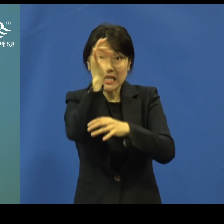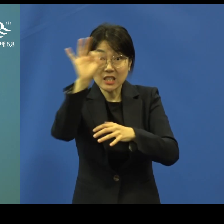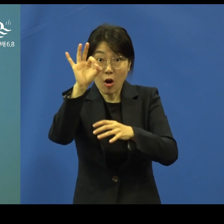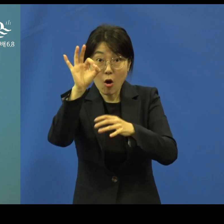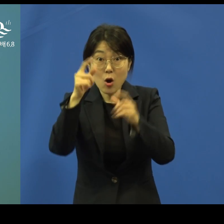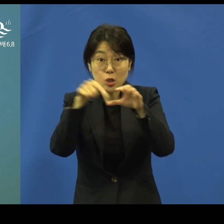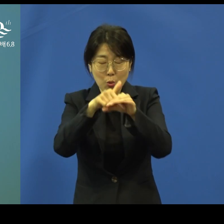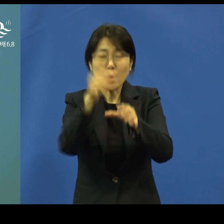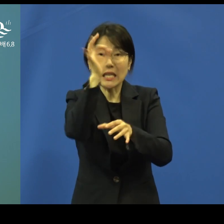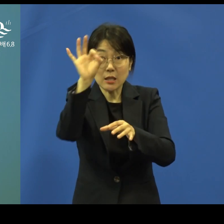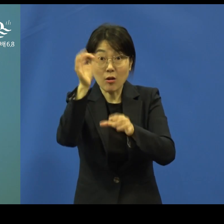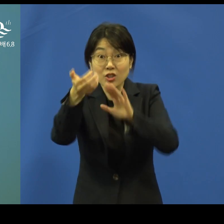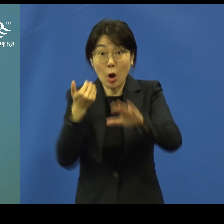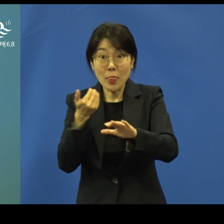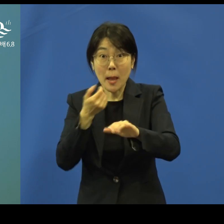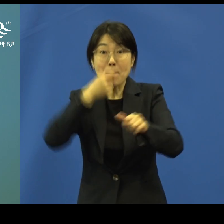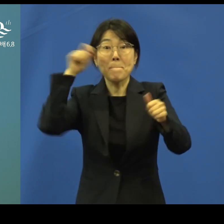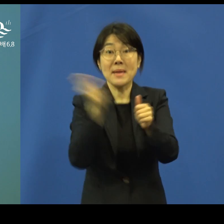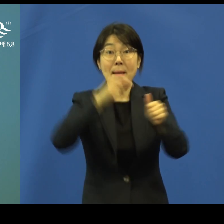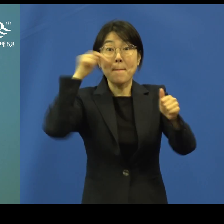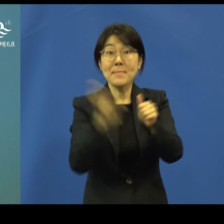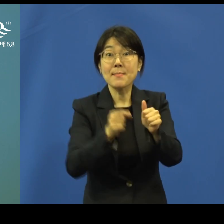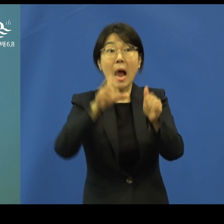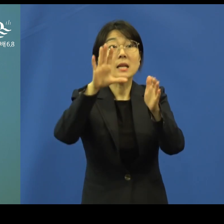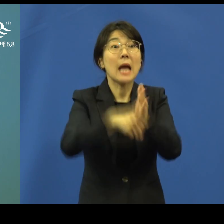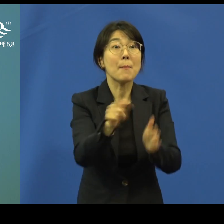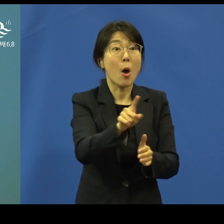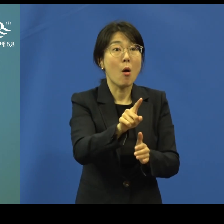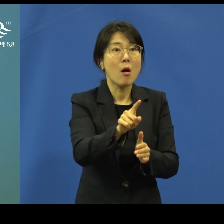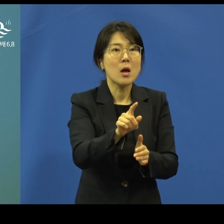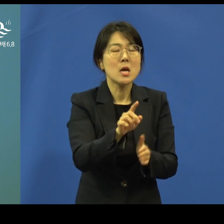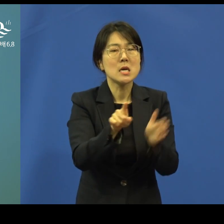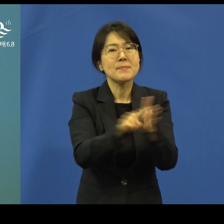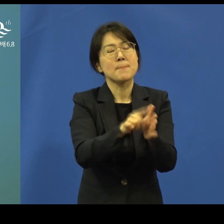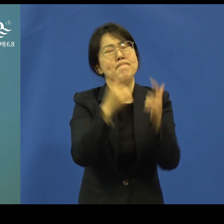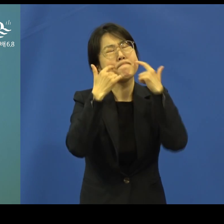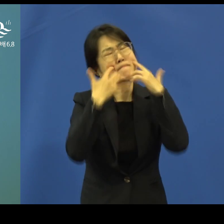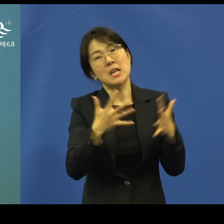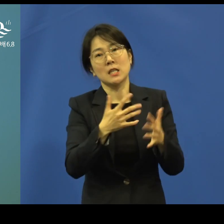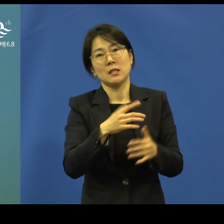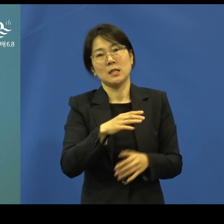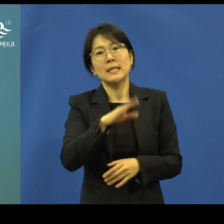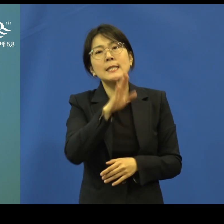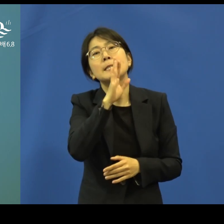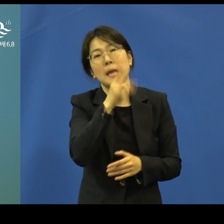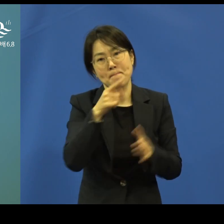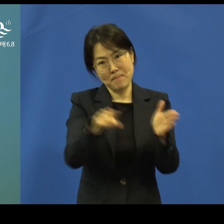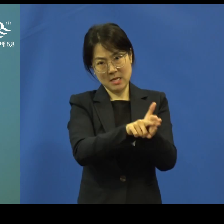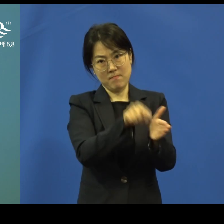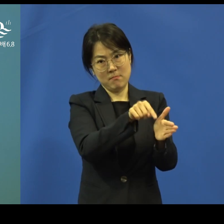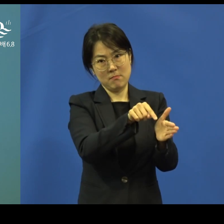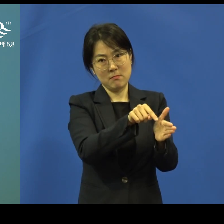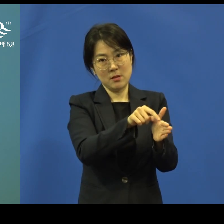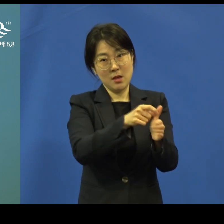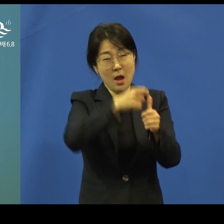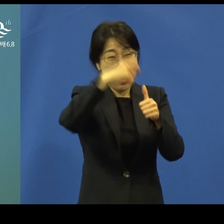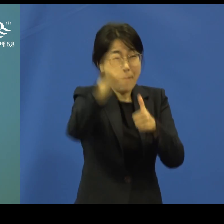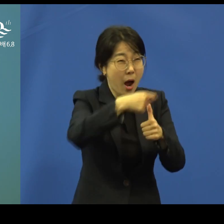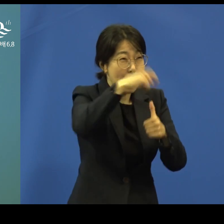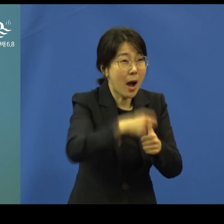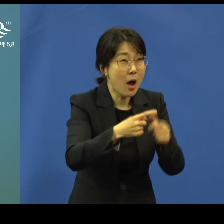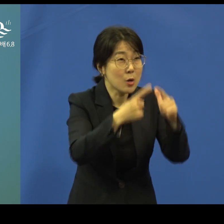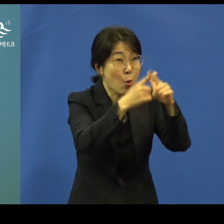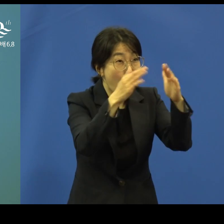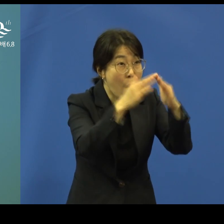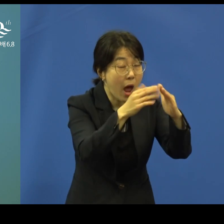핍박을 받았던 그 시대는 가짜 신자가 날 수가 없죠. 그러니까 좋은 교회는 진짜 신자들이 모여 있는 곳이고,